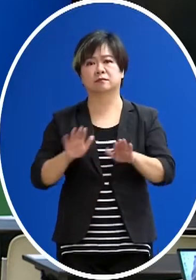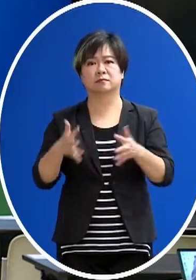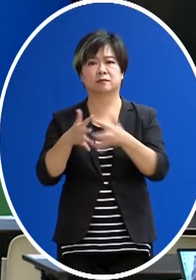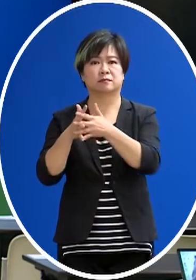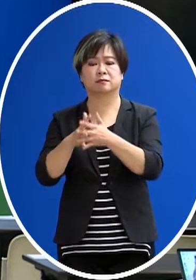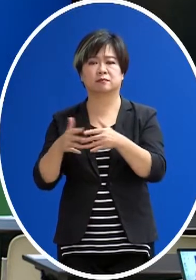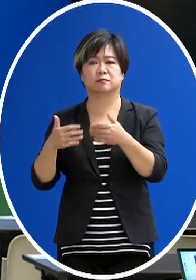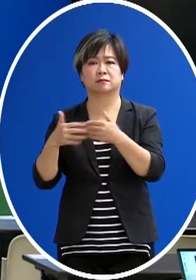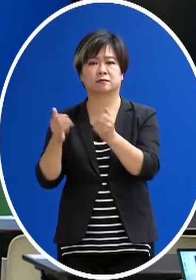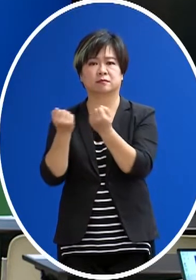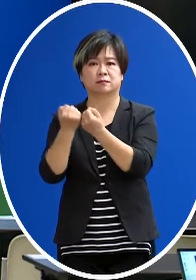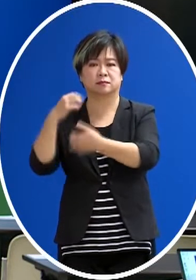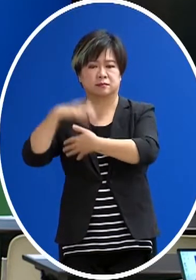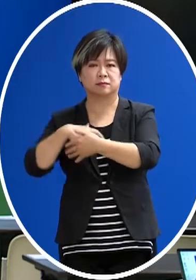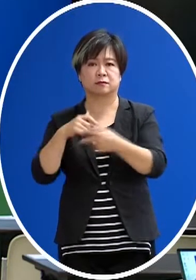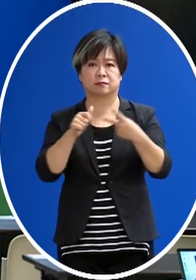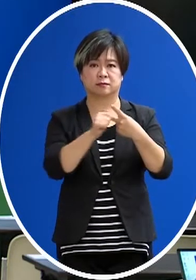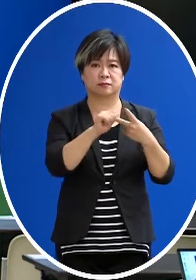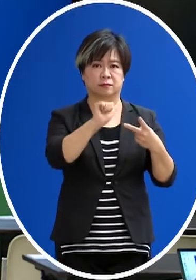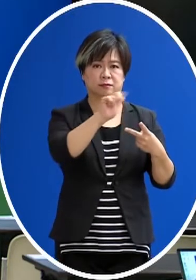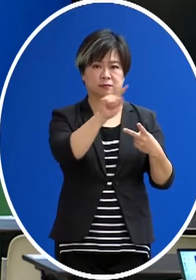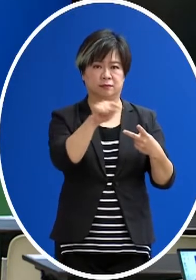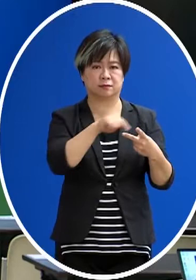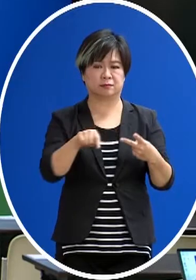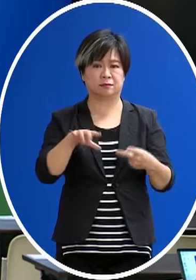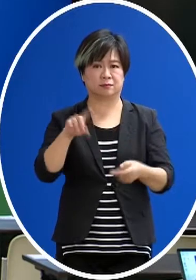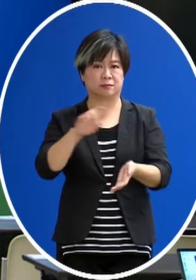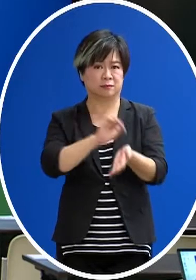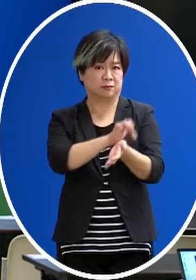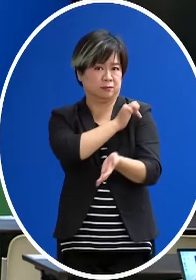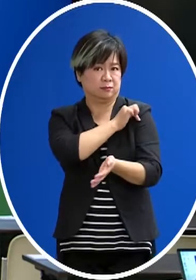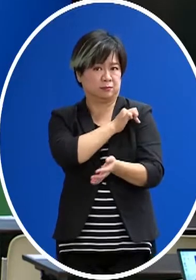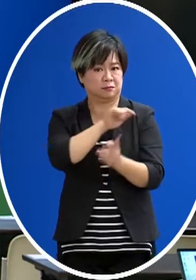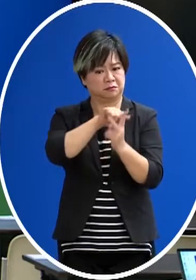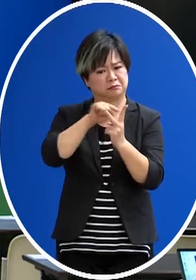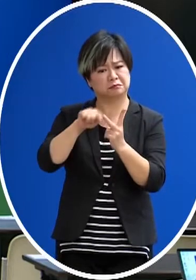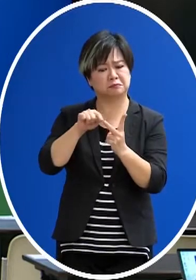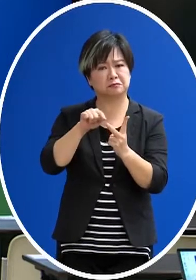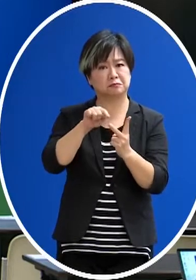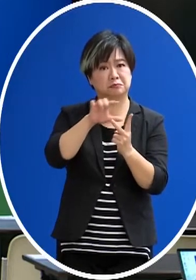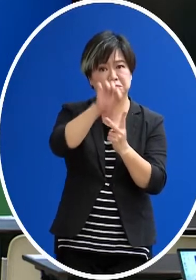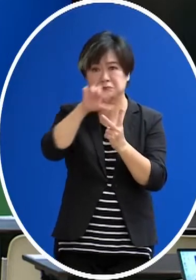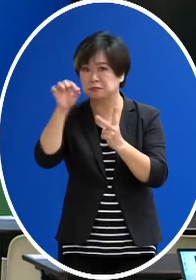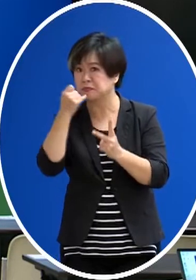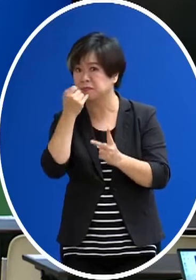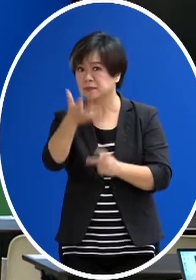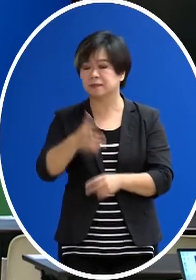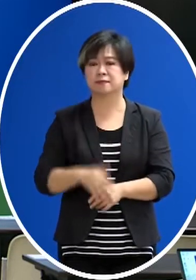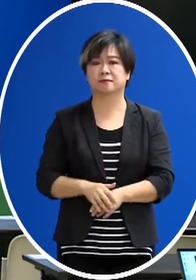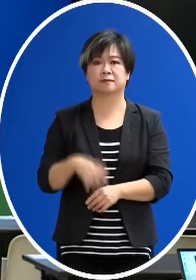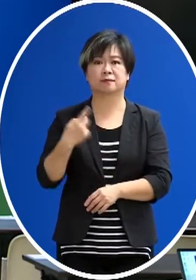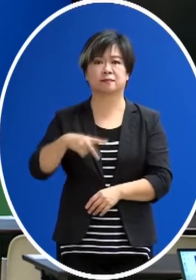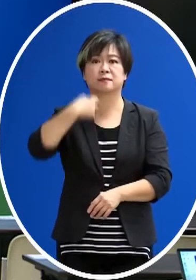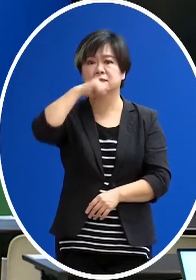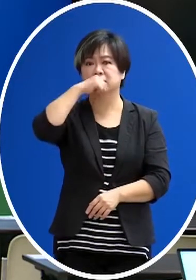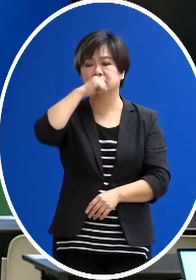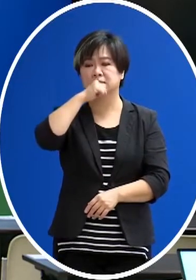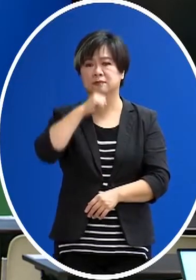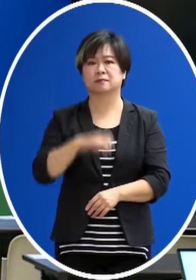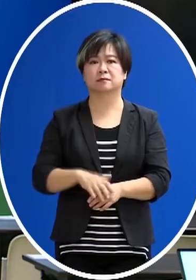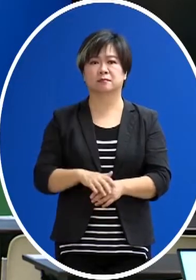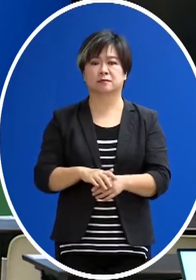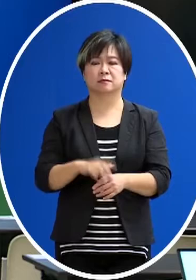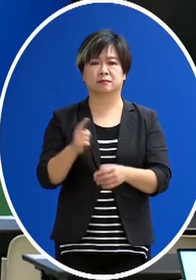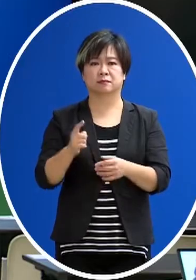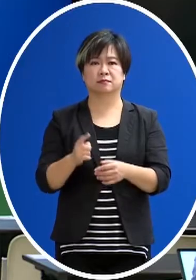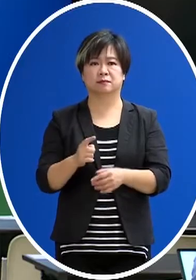和 AZ 疫苗，那优先施打像是医护族群，他们能够自行选择要打哪一支吗？另外想请教，台湾有2支疫苗